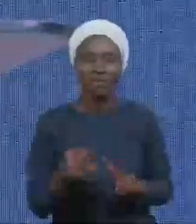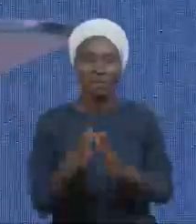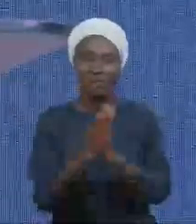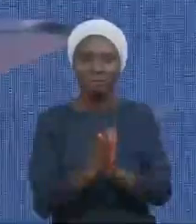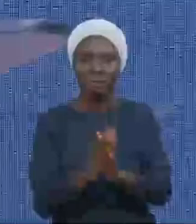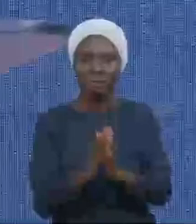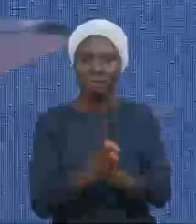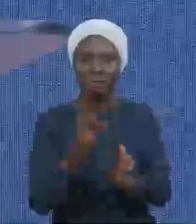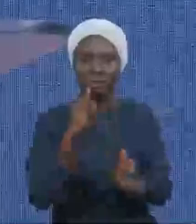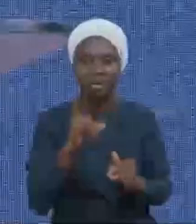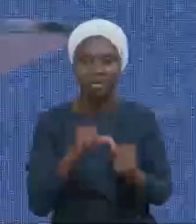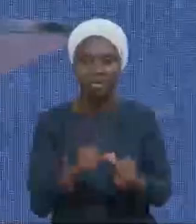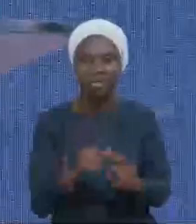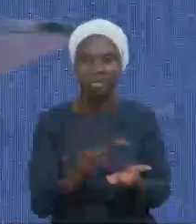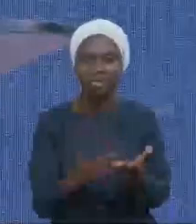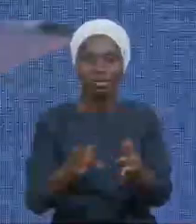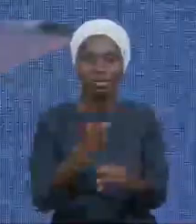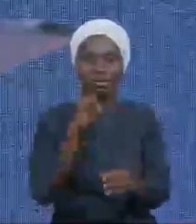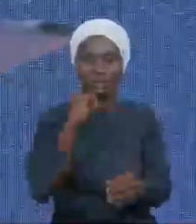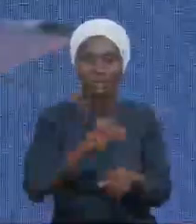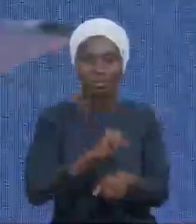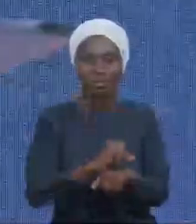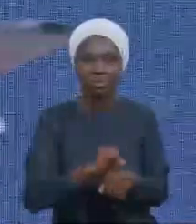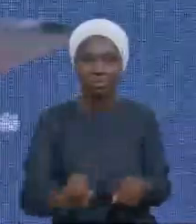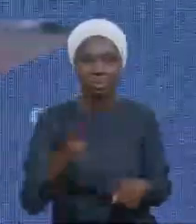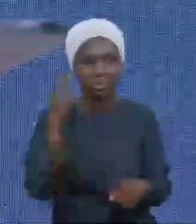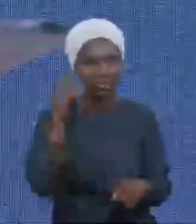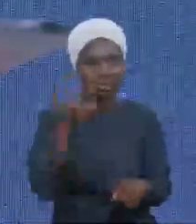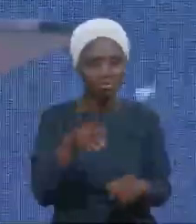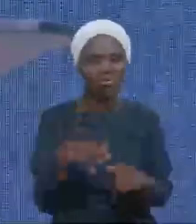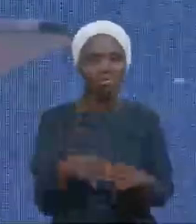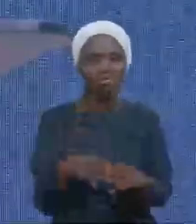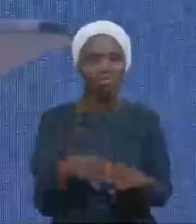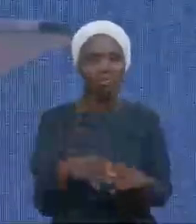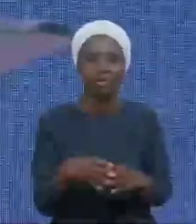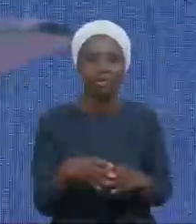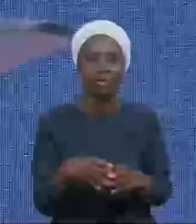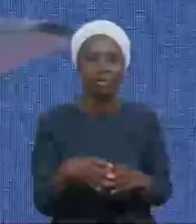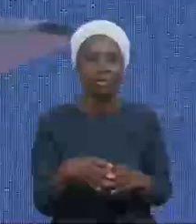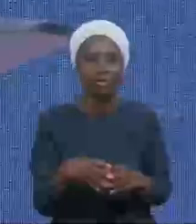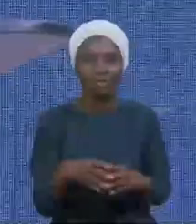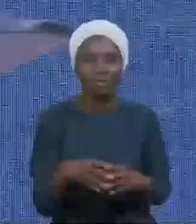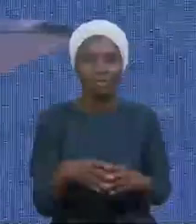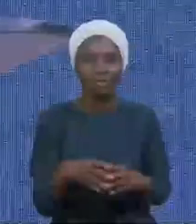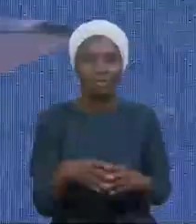N'importe où nous sommes, rapidement. Les conseils sont autour de